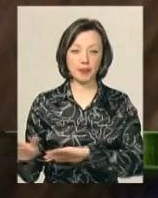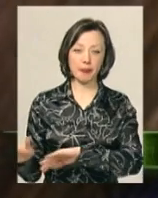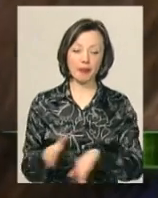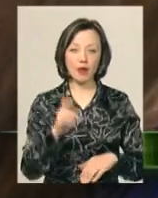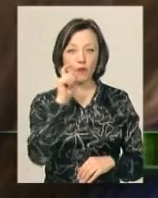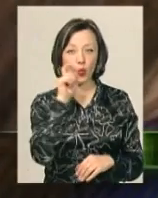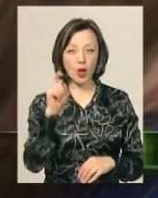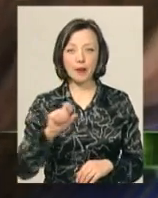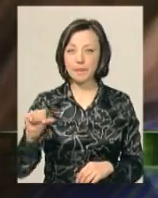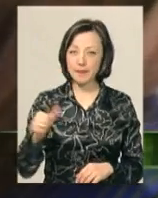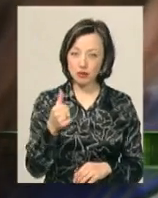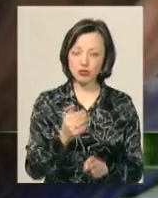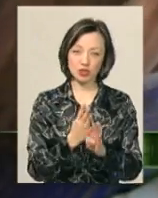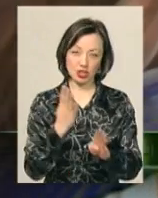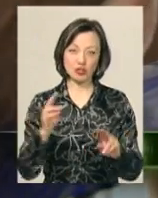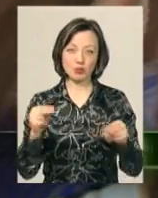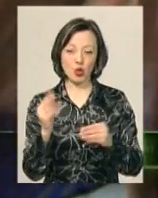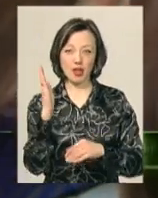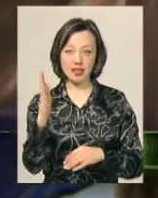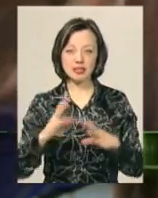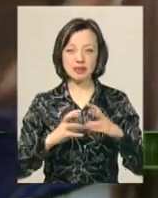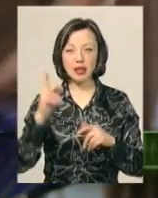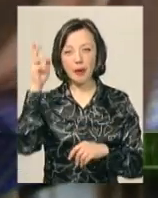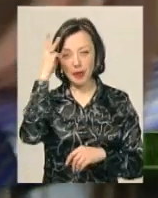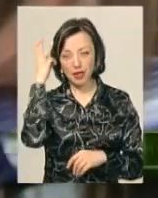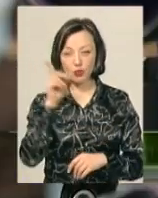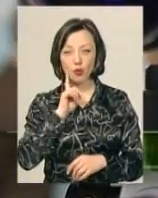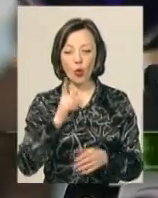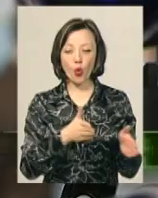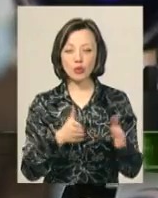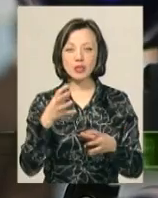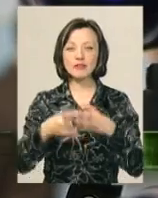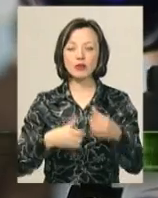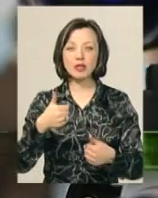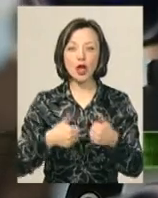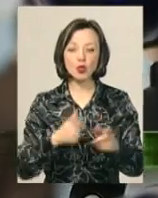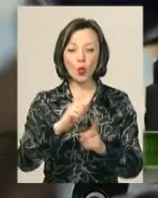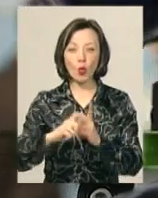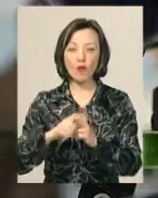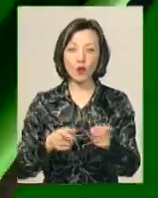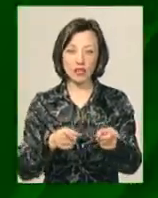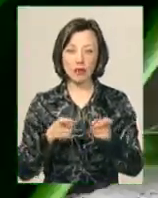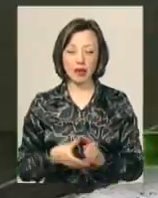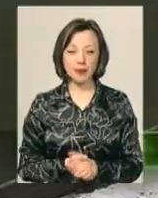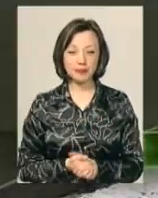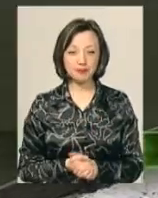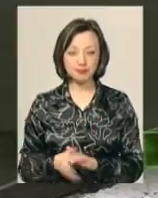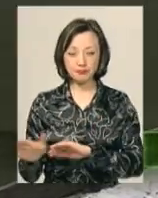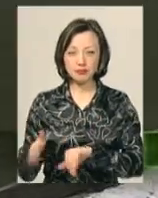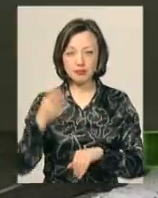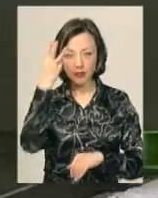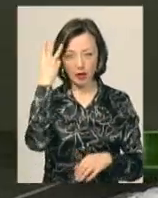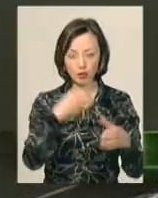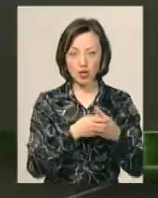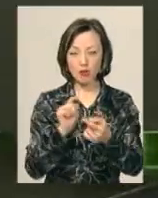В Україні перші на черзі чемпіонат світу. Хмельницькі юніори готуються до світової першості з кульової стрільби. Поділля